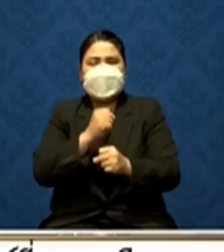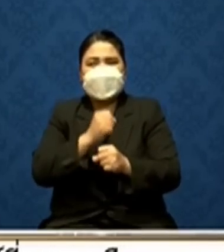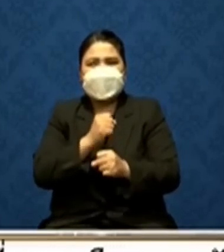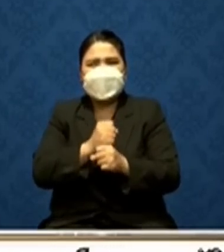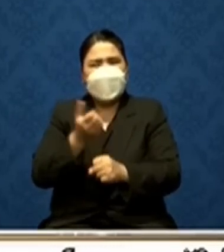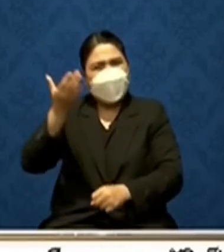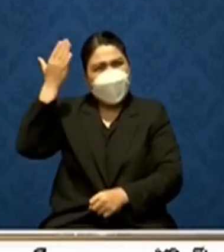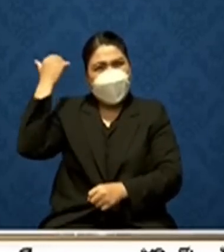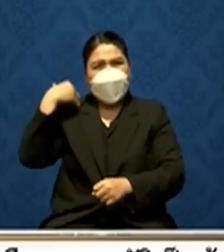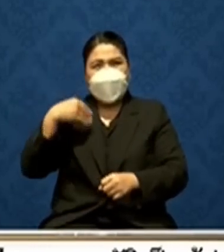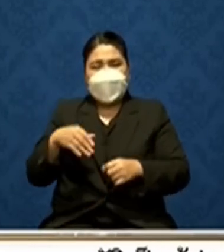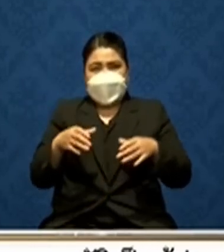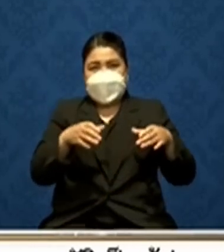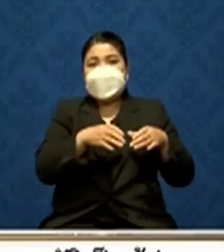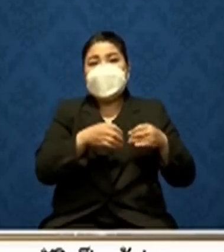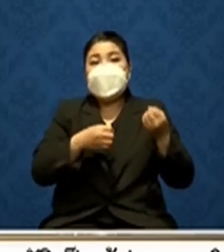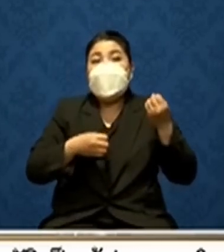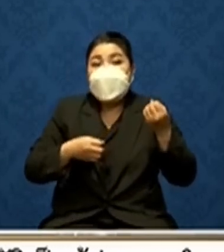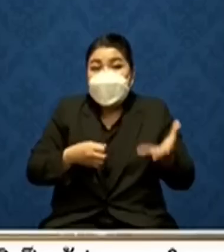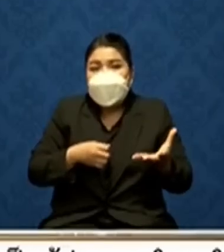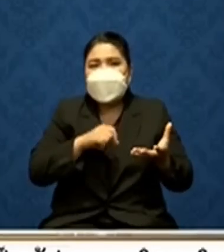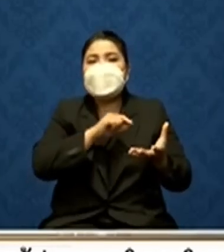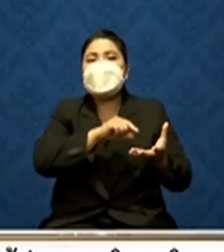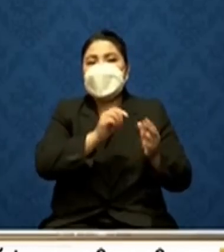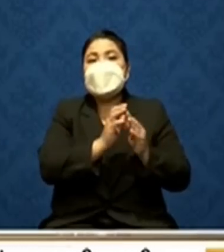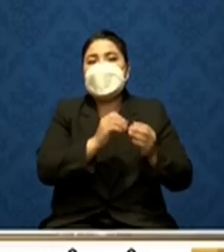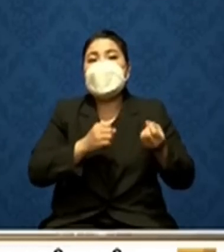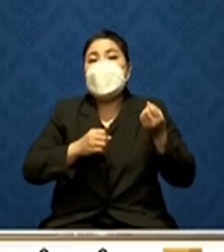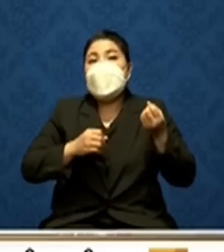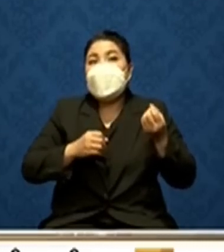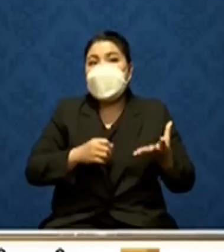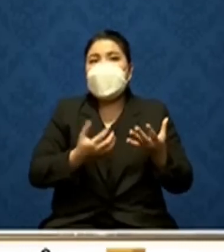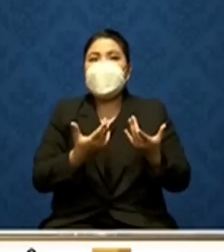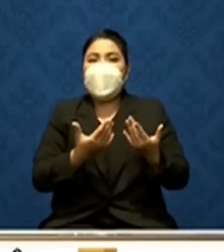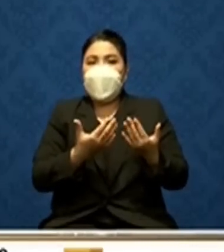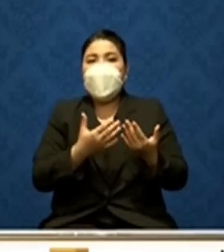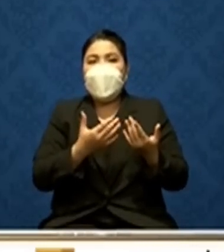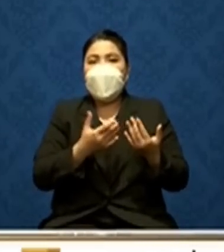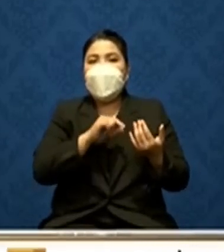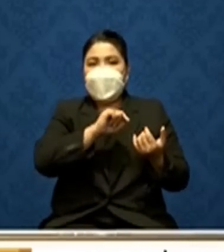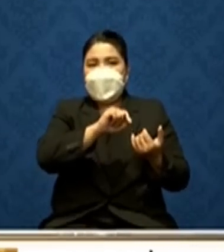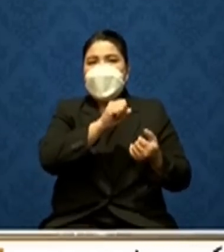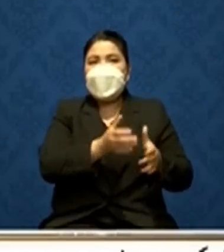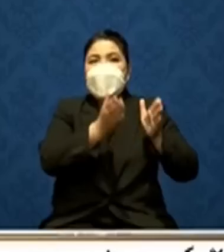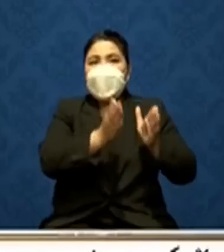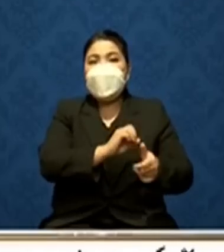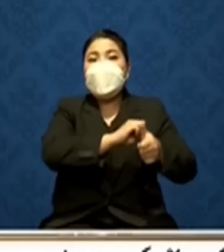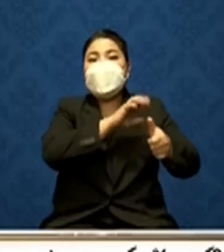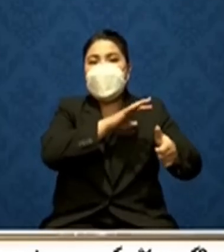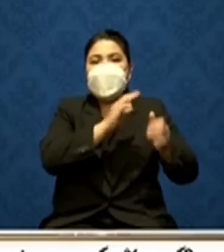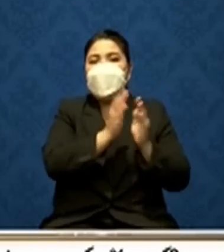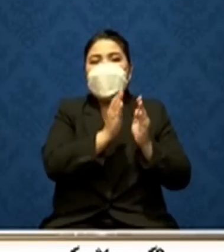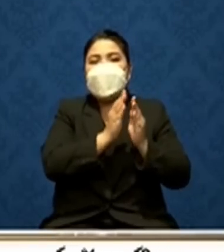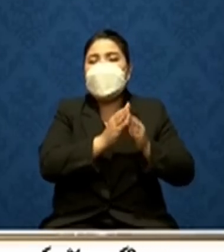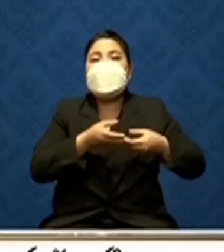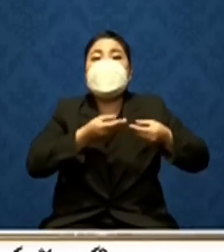มากในอดีตที่ผ่านมาที่ฝ่ายเสียงข้างมากรอฟังสัญญาณจับผู้นำและก็ลงคะแนนไป